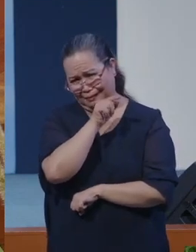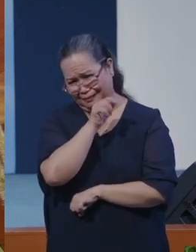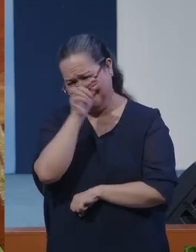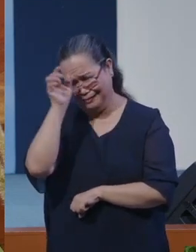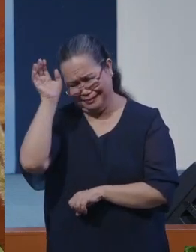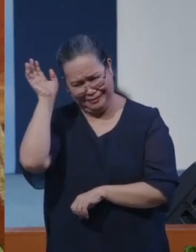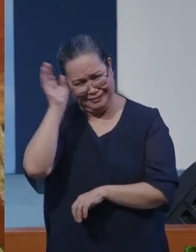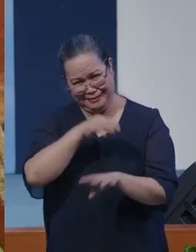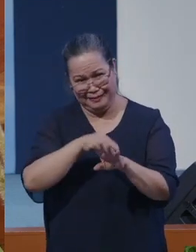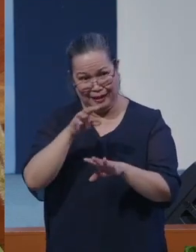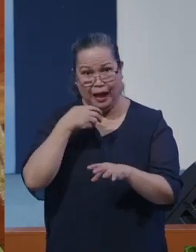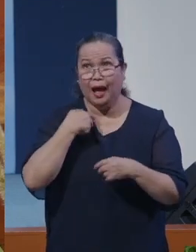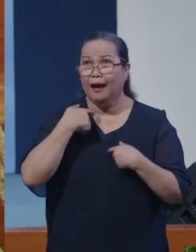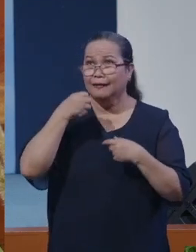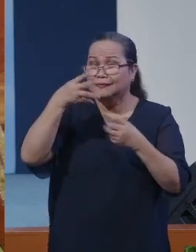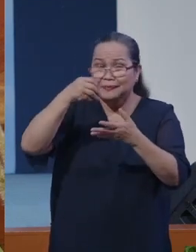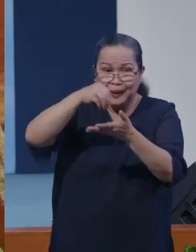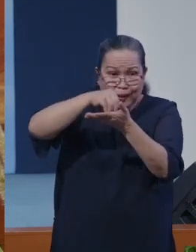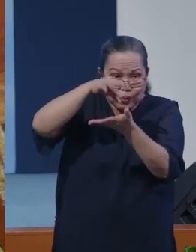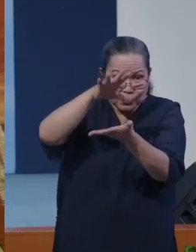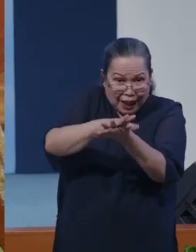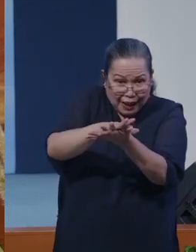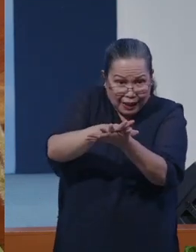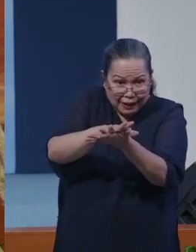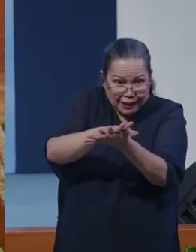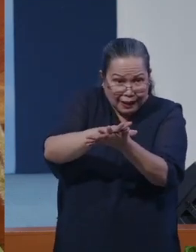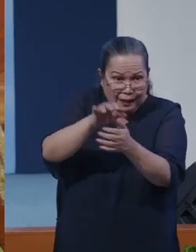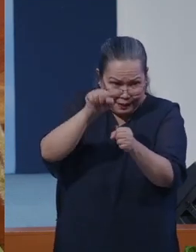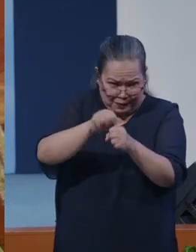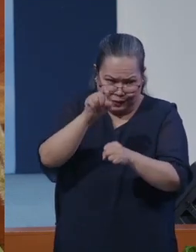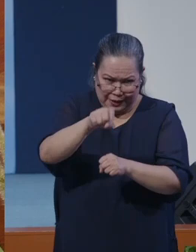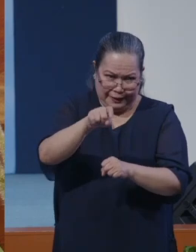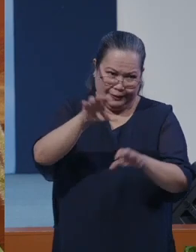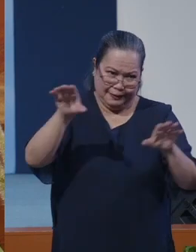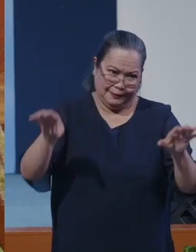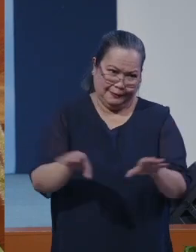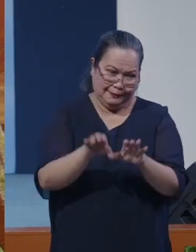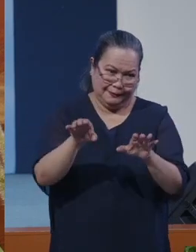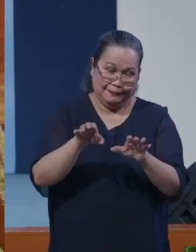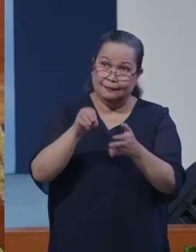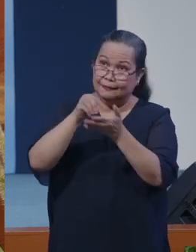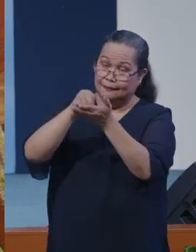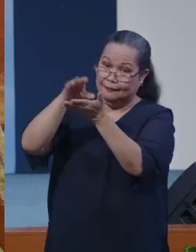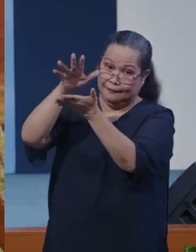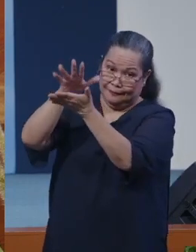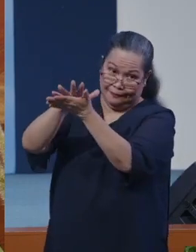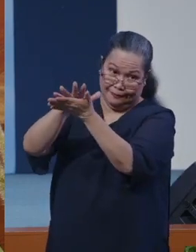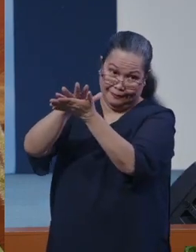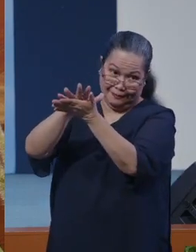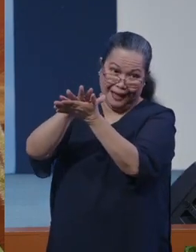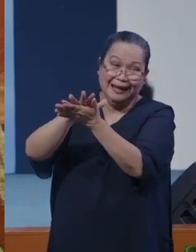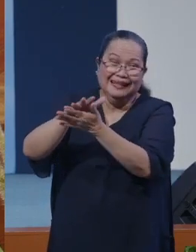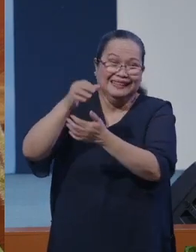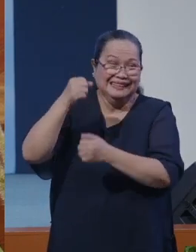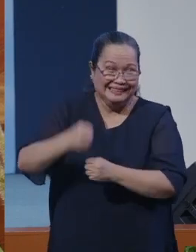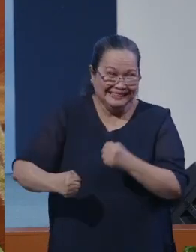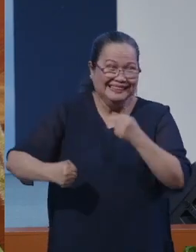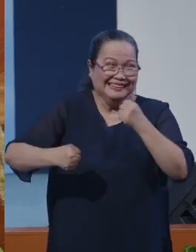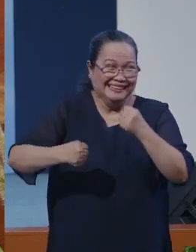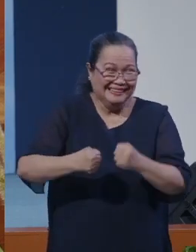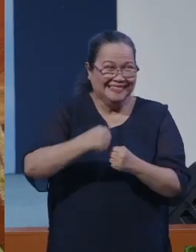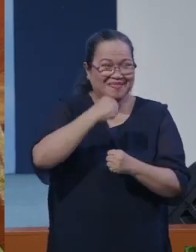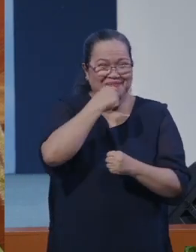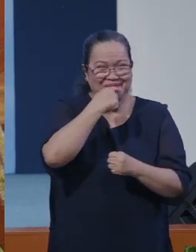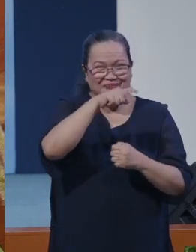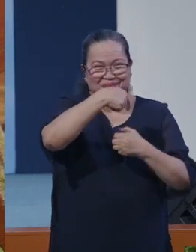Kaya lang, ang dami kong utang. Kaya kailangan ko magtrabaho. I owe. So